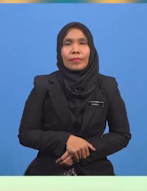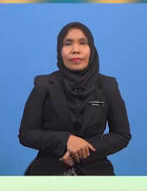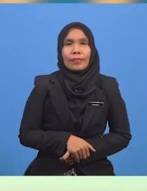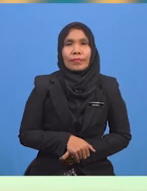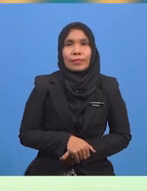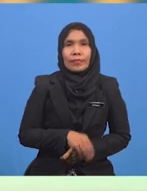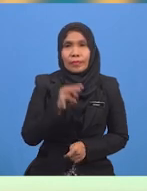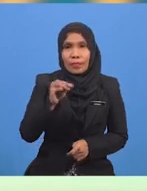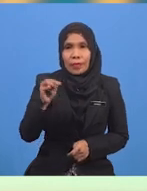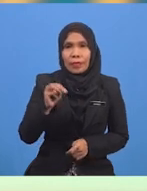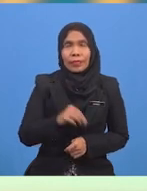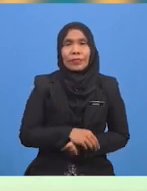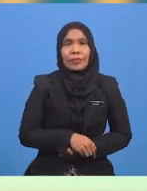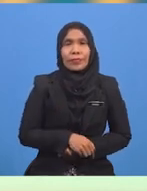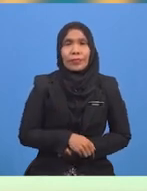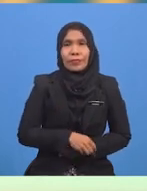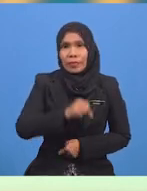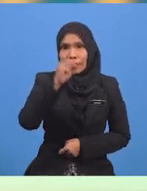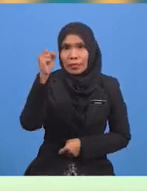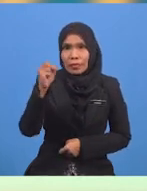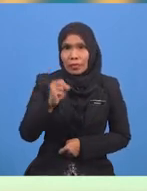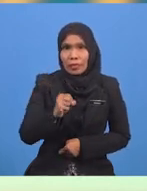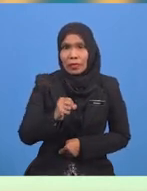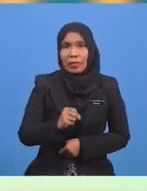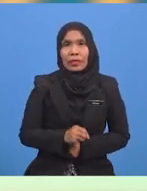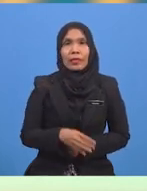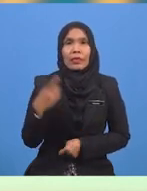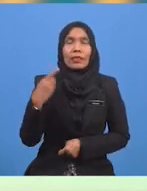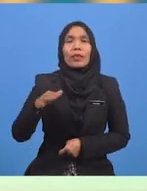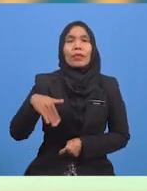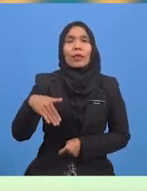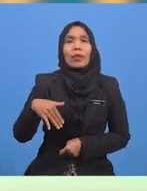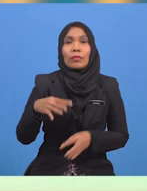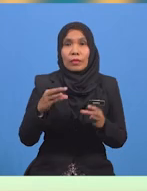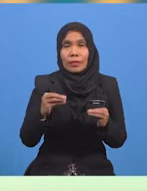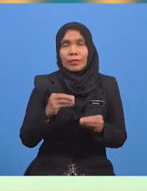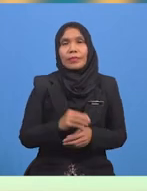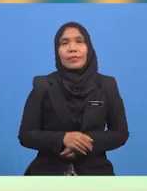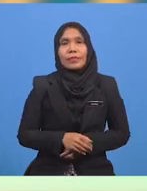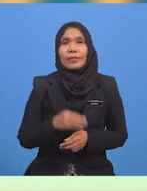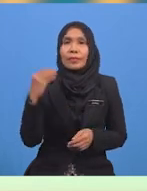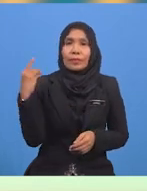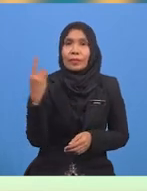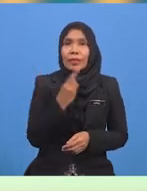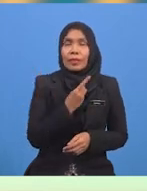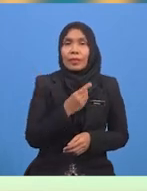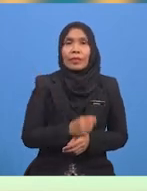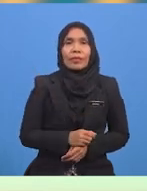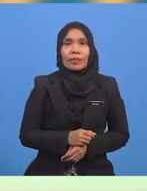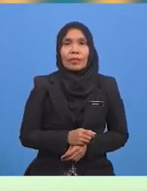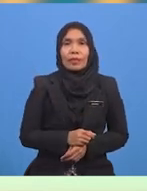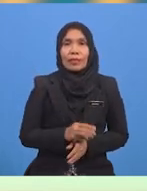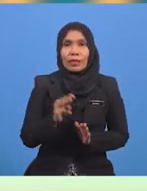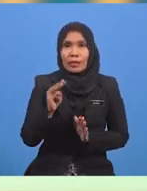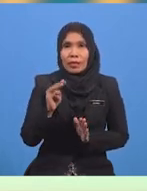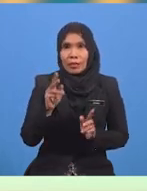Murid-murid, soalan kita masih belum selesai. Kita masih perlu mencari